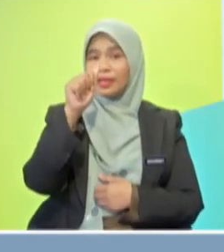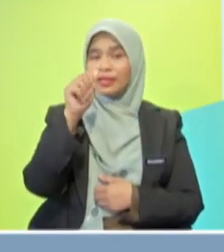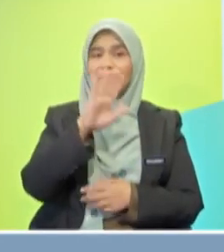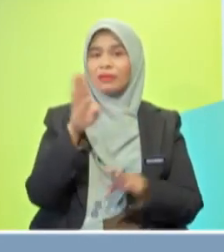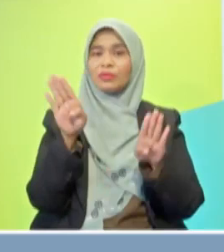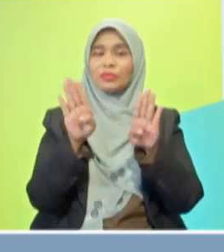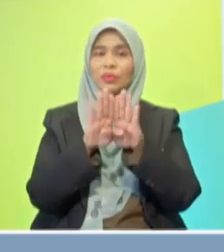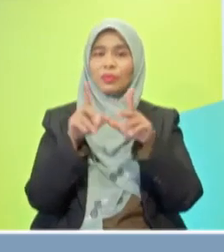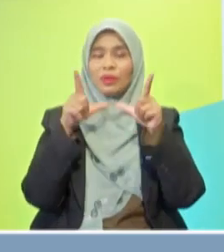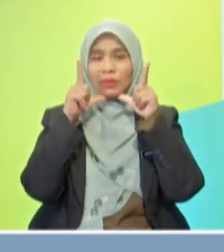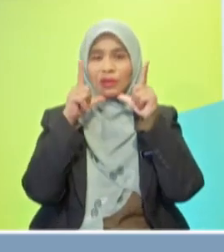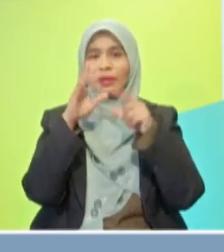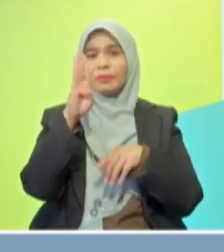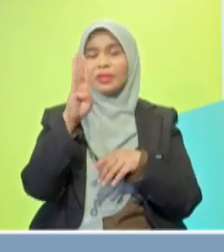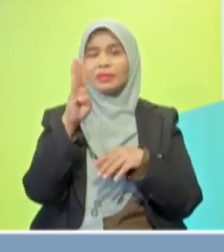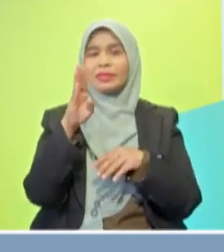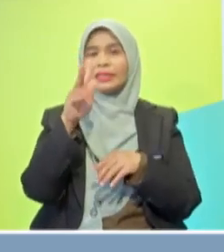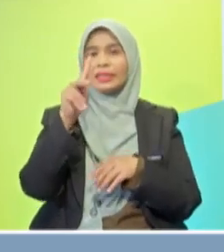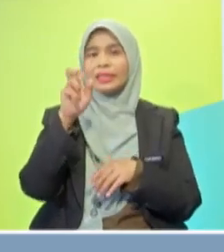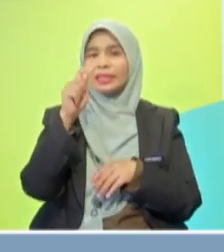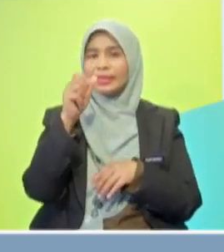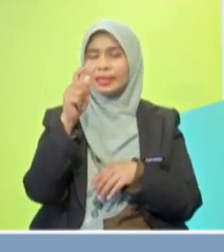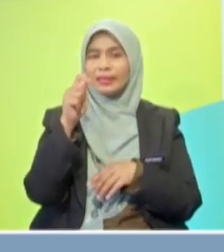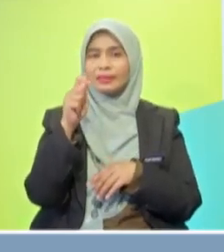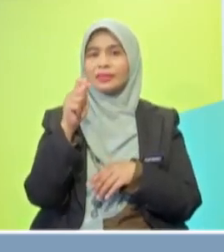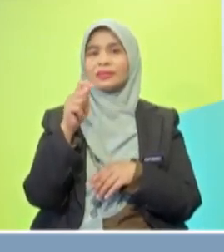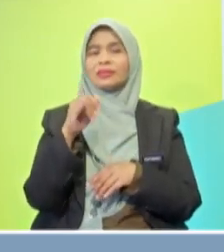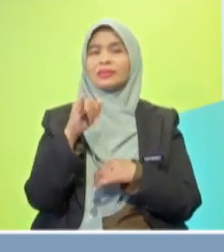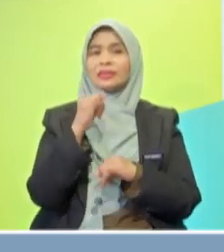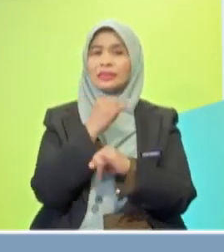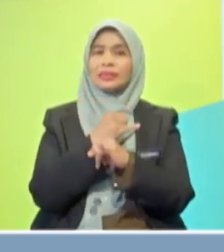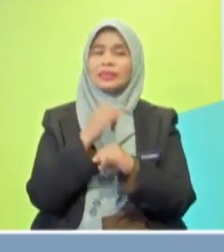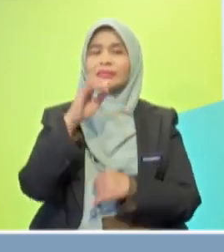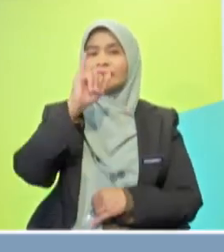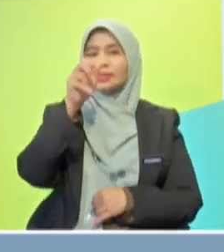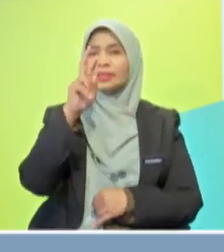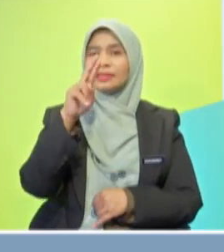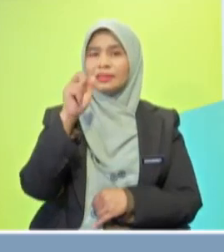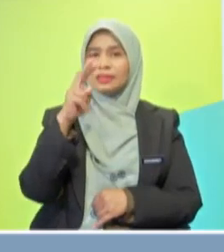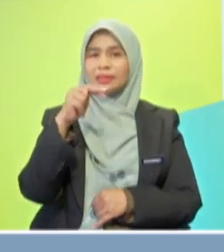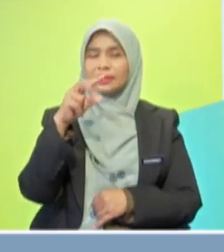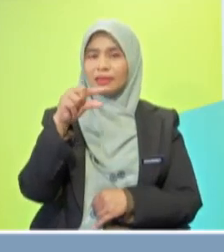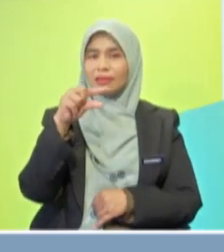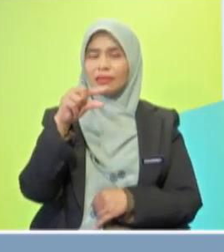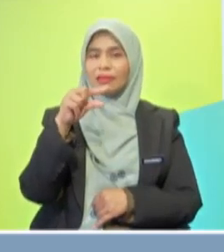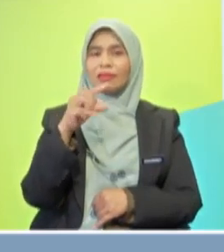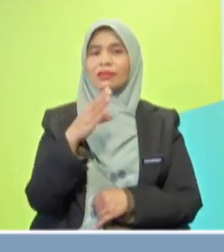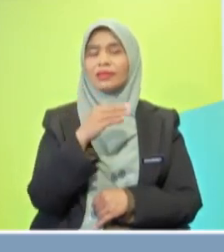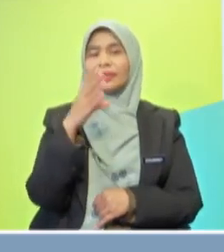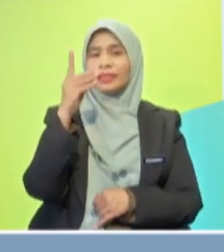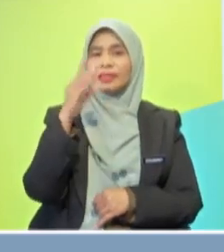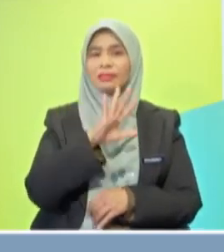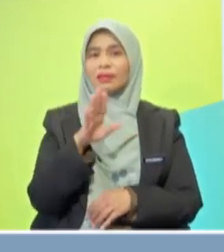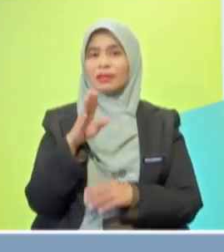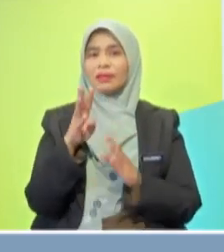aurat. B ketat. C jarang hingga menampakkan warna kulit aurat yang ditutup. Dan D tidak menonjol